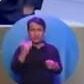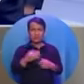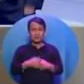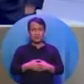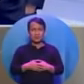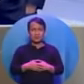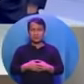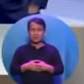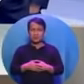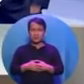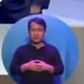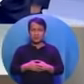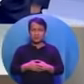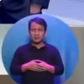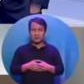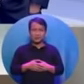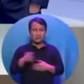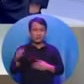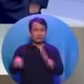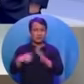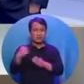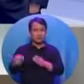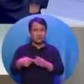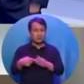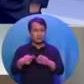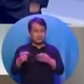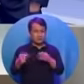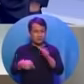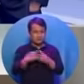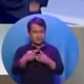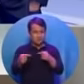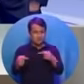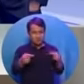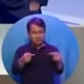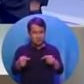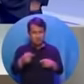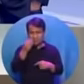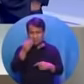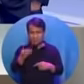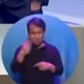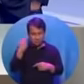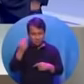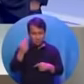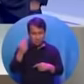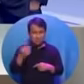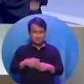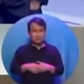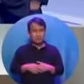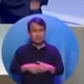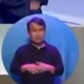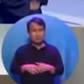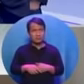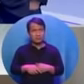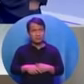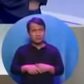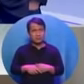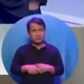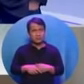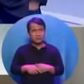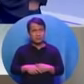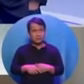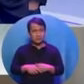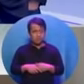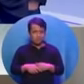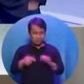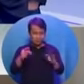Minsan po, kahit maliit na dahilan lang po. Kahit maliit na dahilan? Tulad po ng pagpatay po